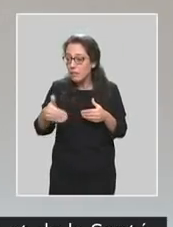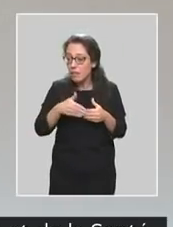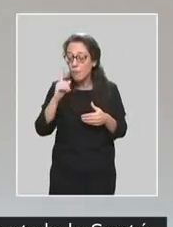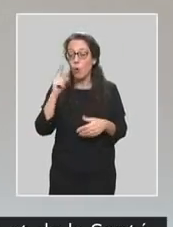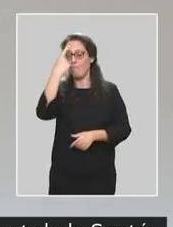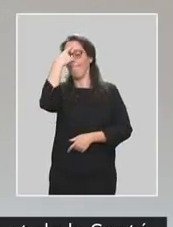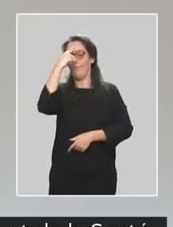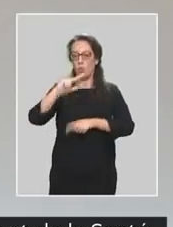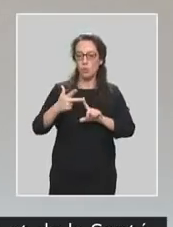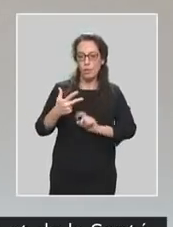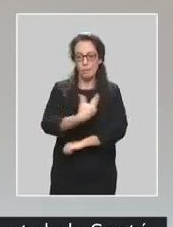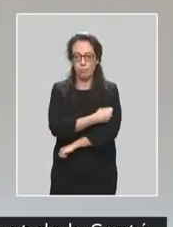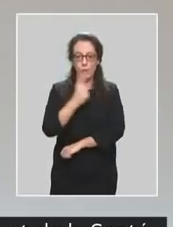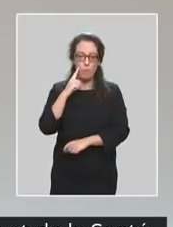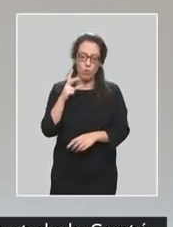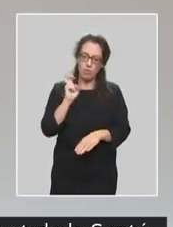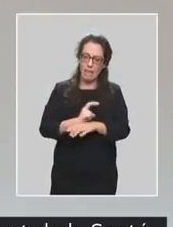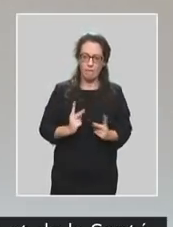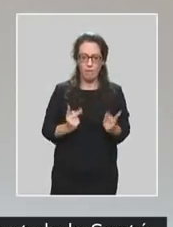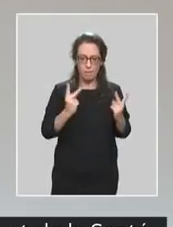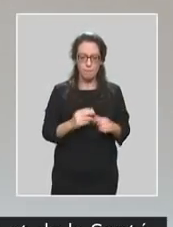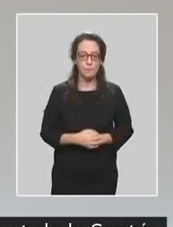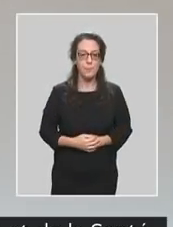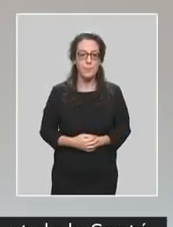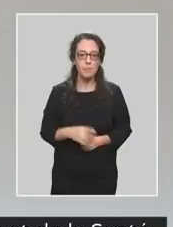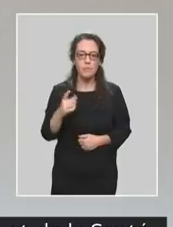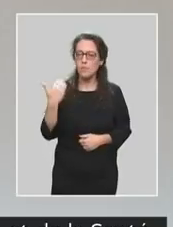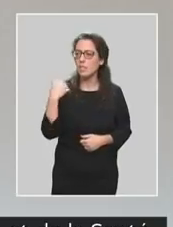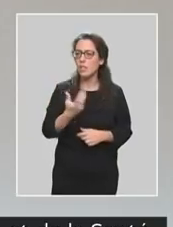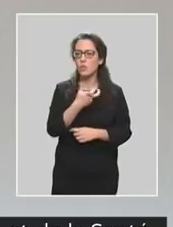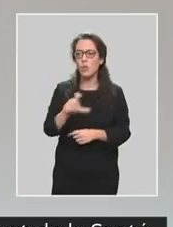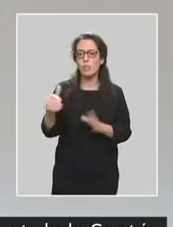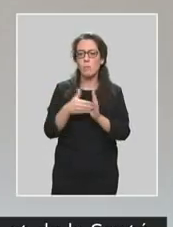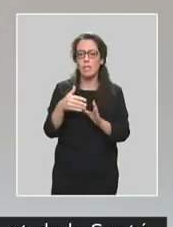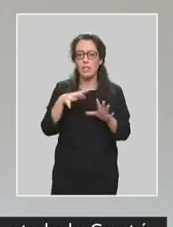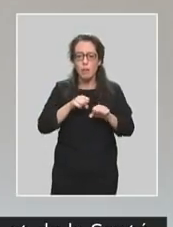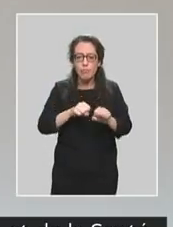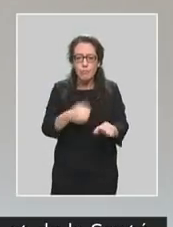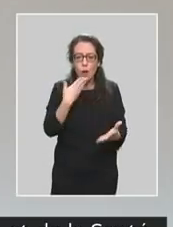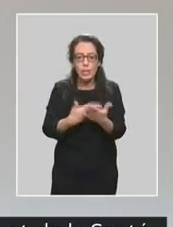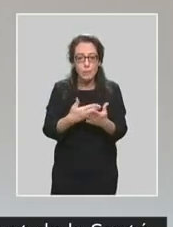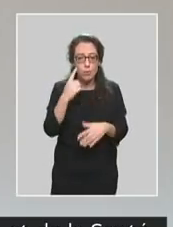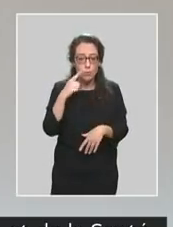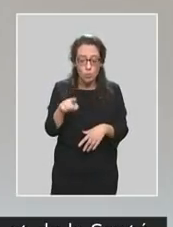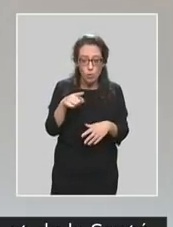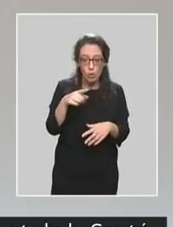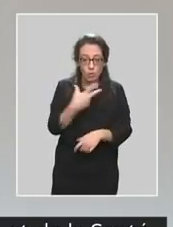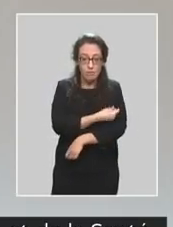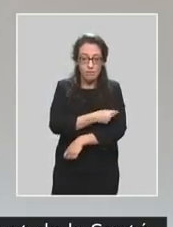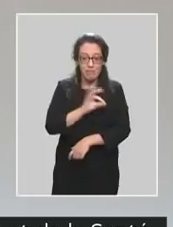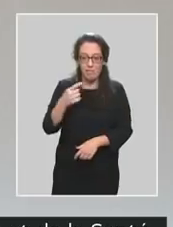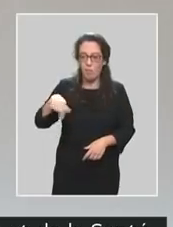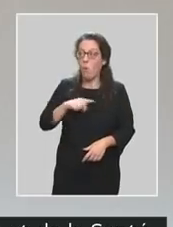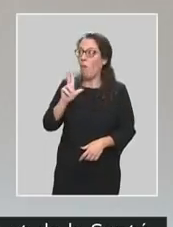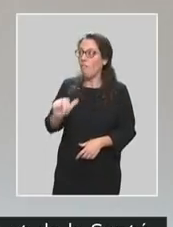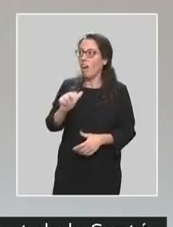du passe sanitaire. Et hier, il y a eu près de 400 000 prises de rendez-vous sur les sites de plateforme en ligne pour des rappels de vaccination. La simple évocation de la conférence de presse